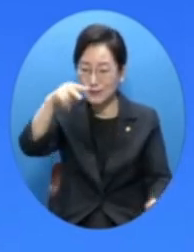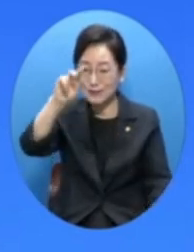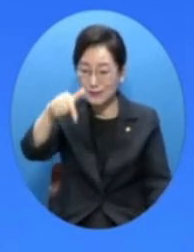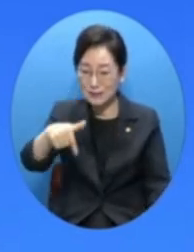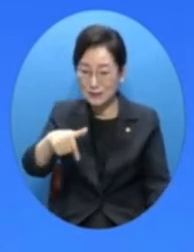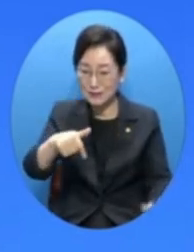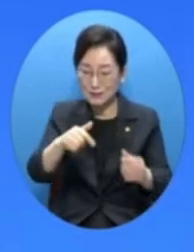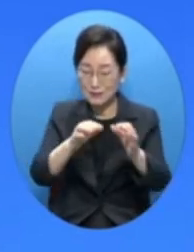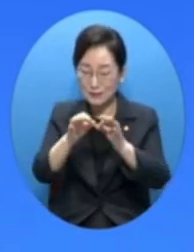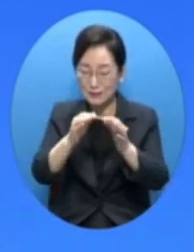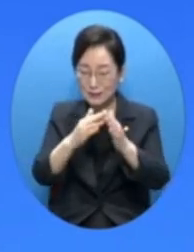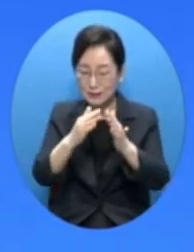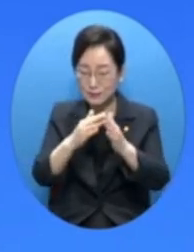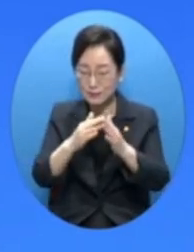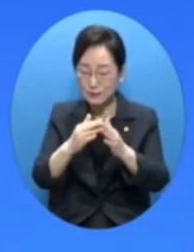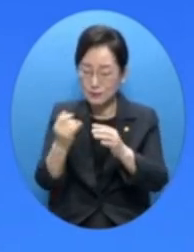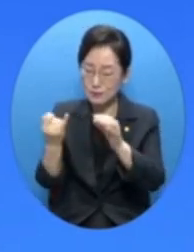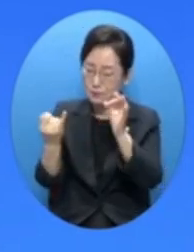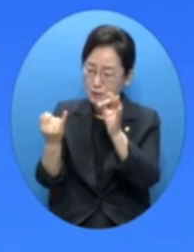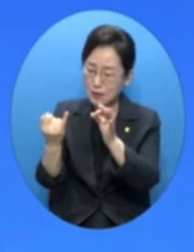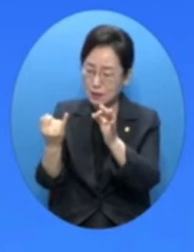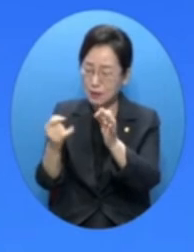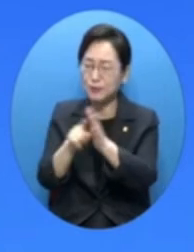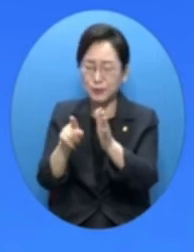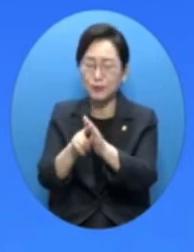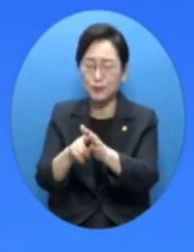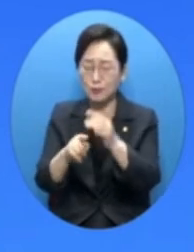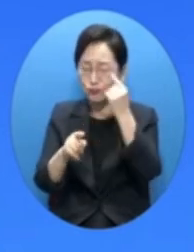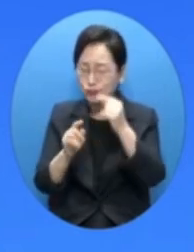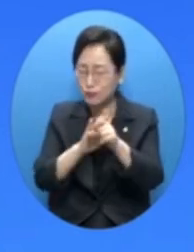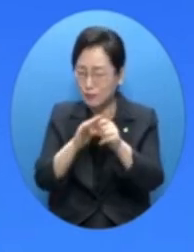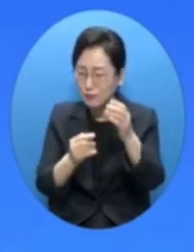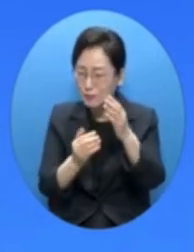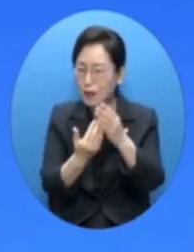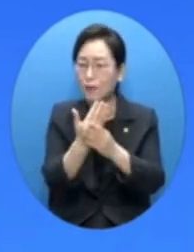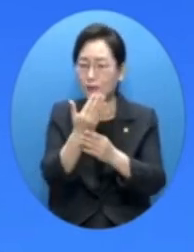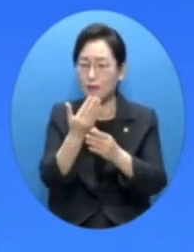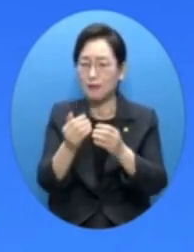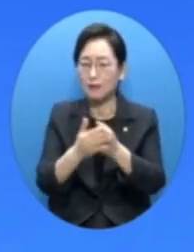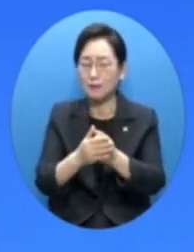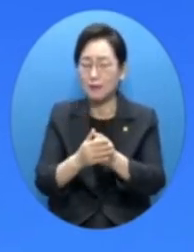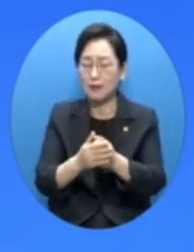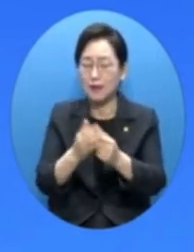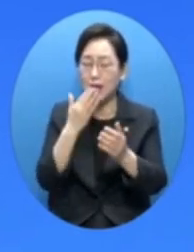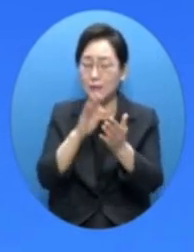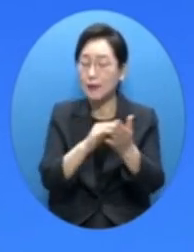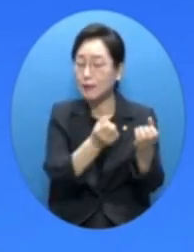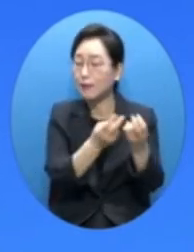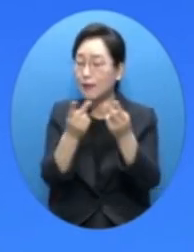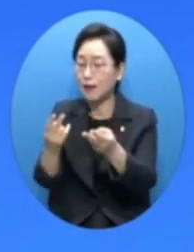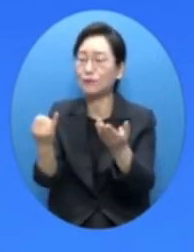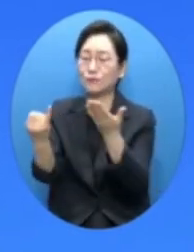말을 믿고 불쌍한 마음에 들어서 음식을 보내줬는데